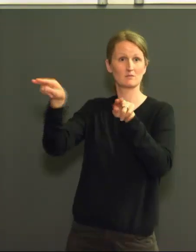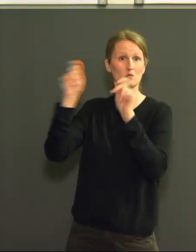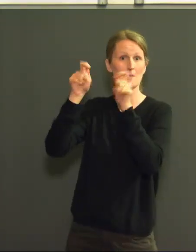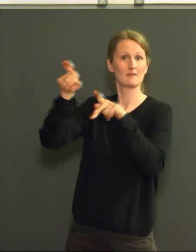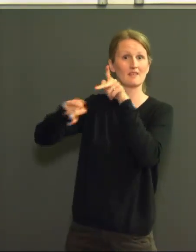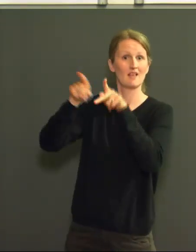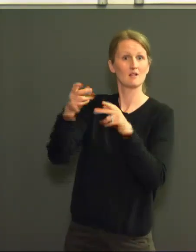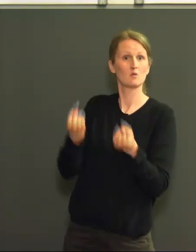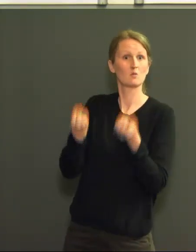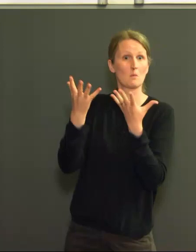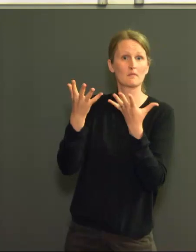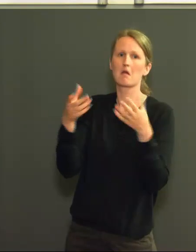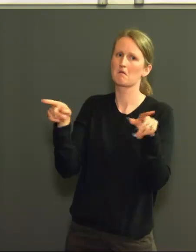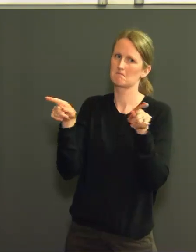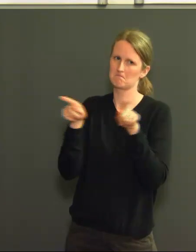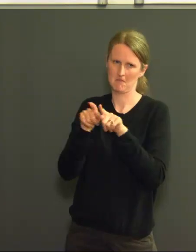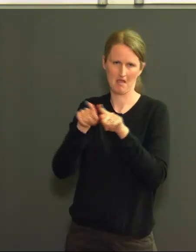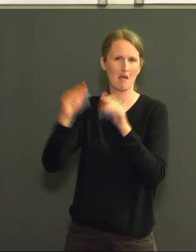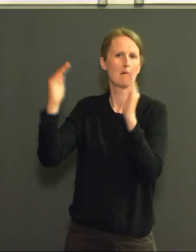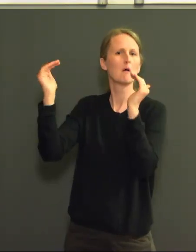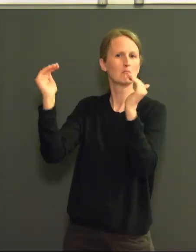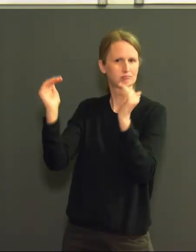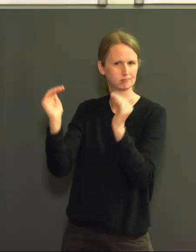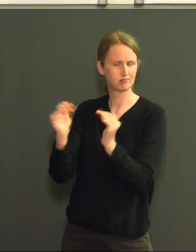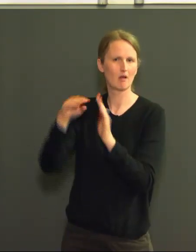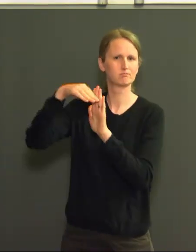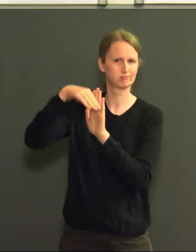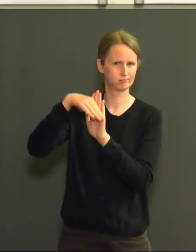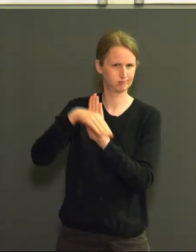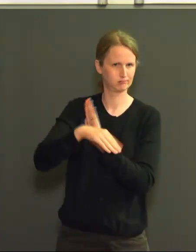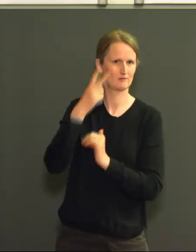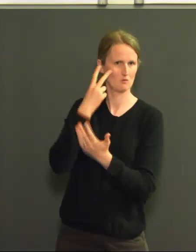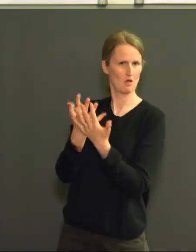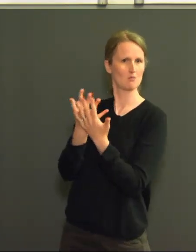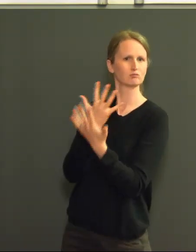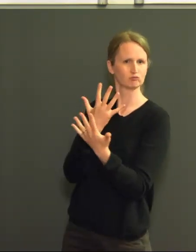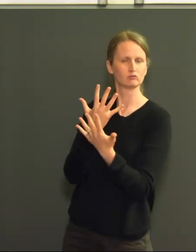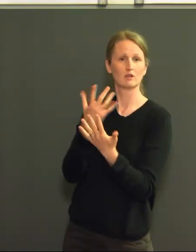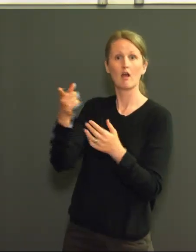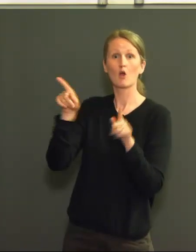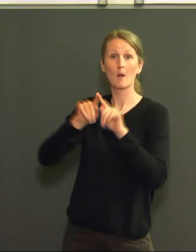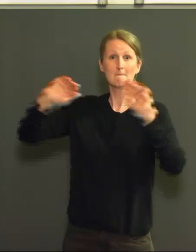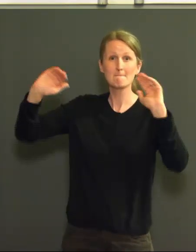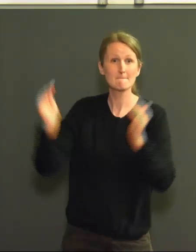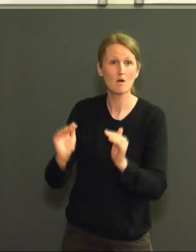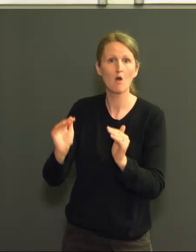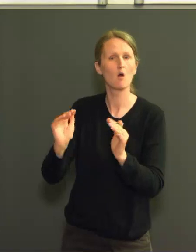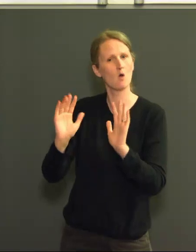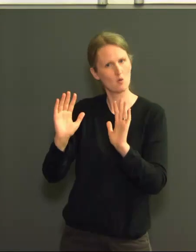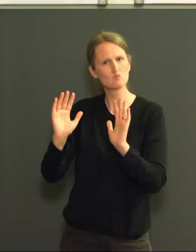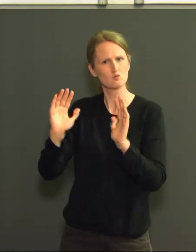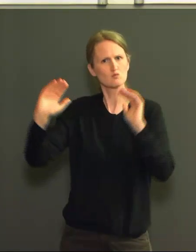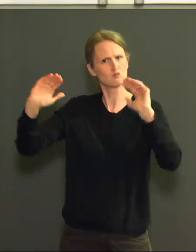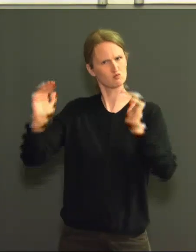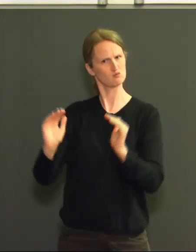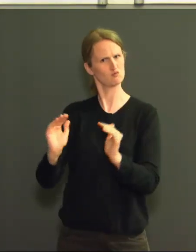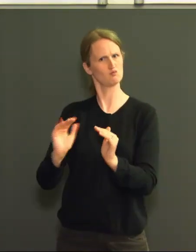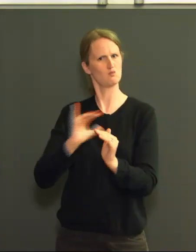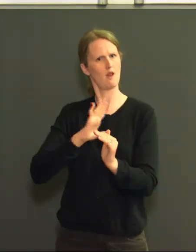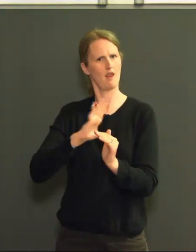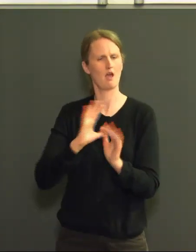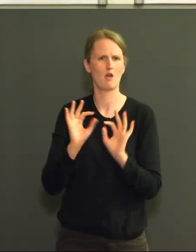continue donc à baisser, à un rythme qui s'est même légèrement accéléré par rapport à celui que nous connaissions au préalable.